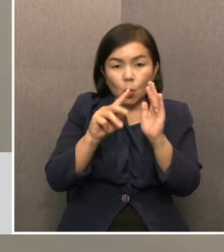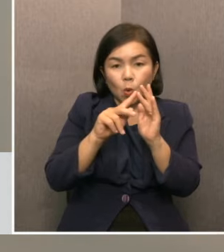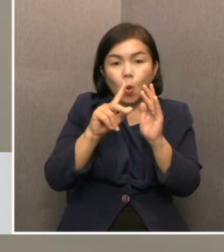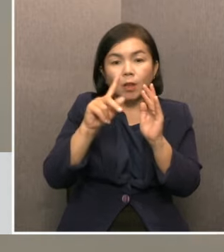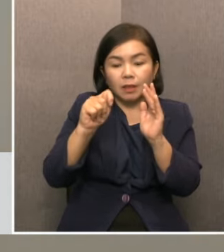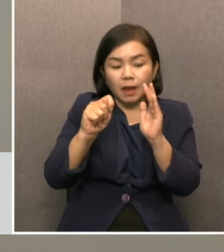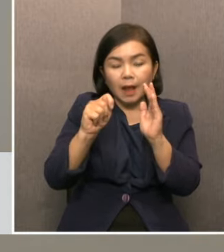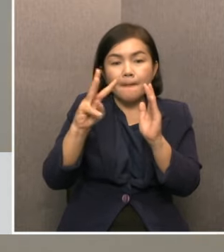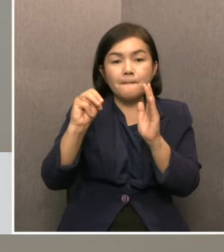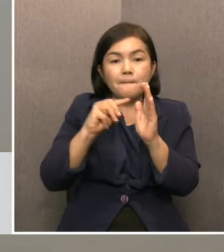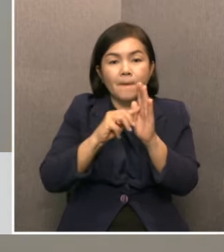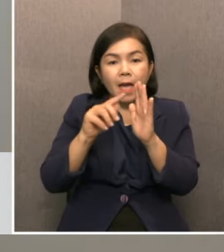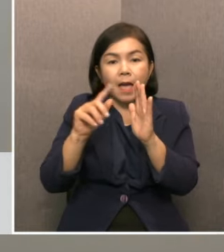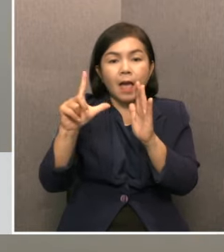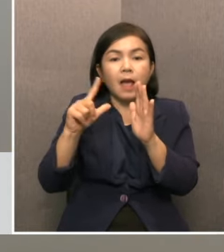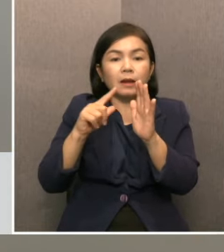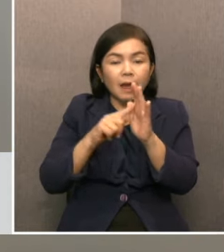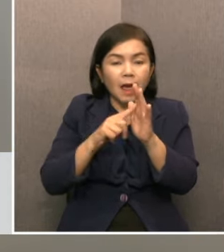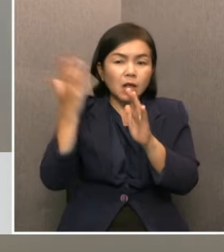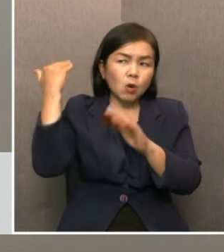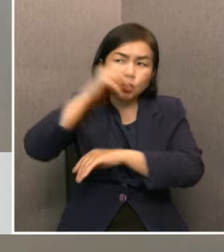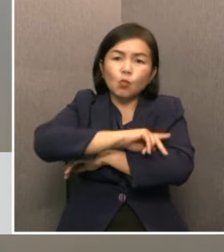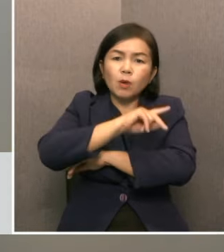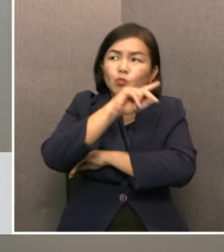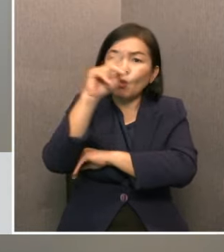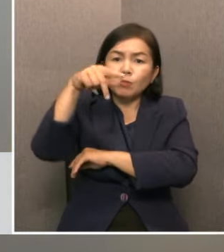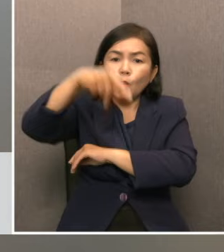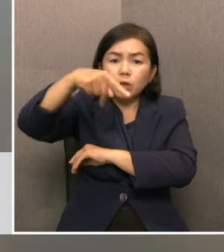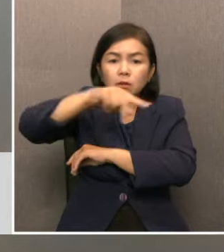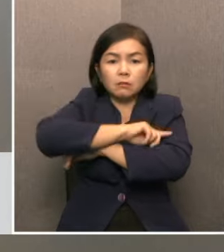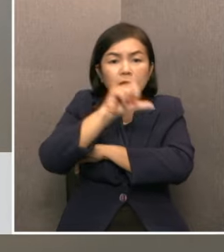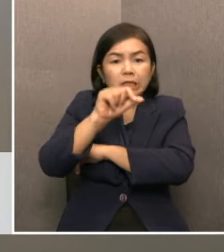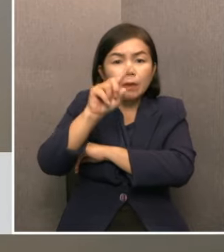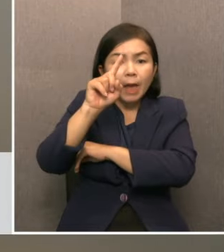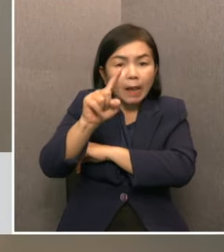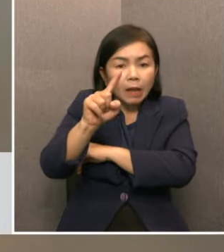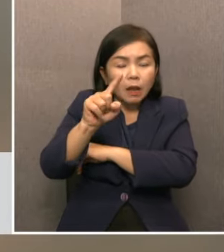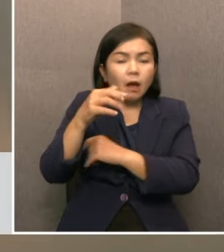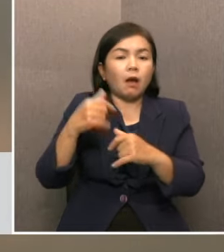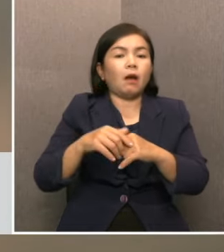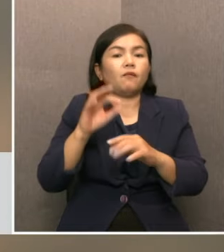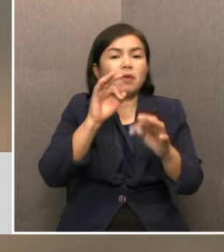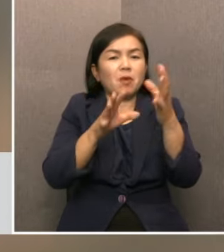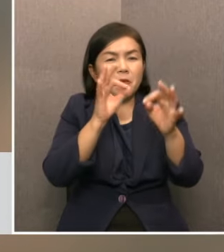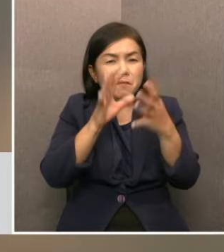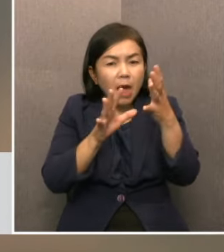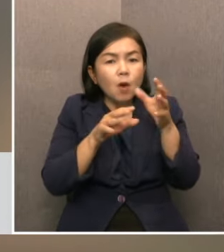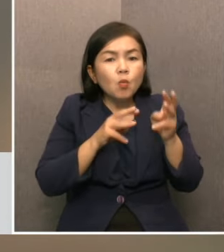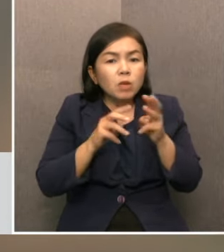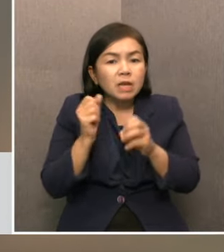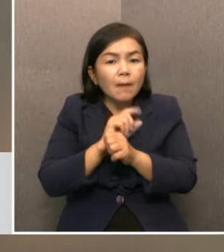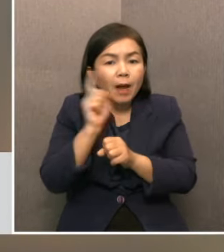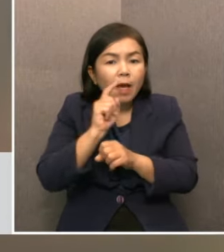พุธที่ 21กุมภาพันธ์เป็นต้นมาค่ะนักดับเพลิงกัวเตมาลาได้ปีนขึ้นไปบนเนินภูเขาไฟเพื่อขุดแนวดับ